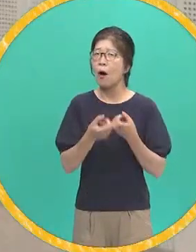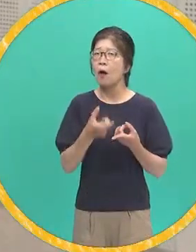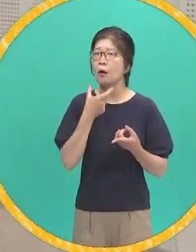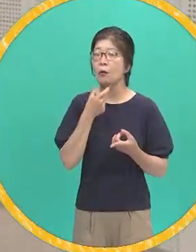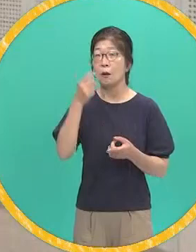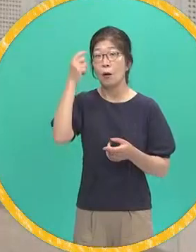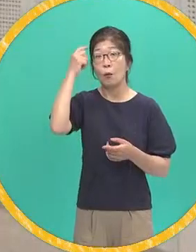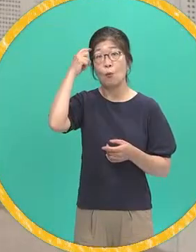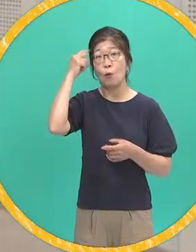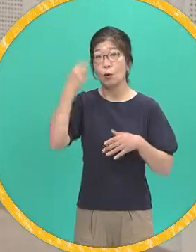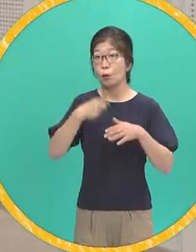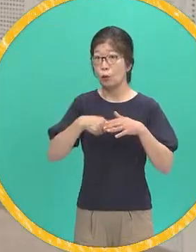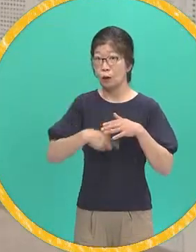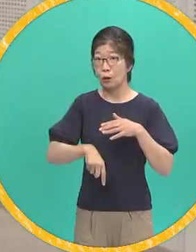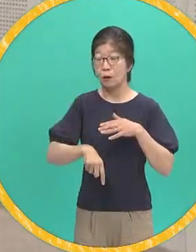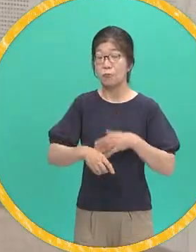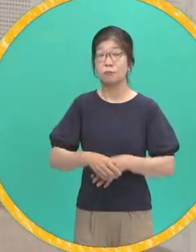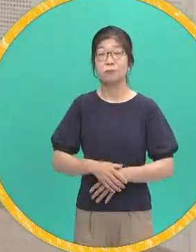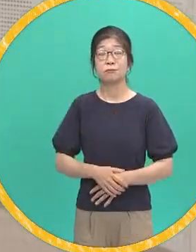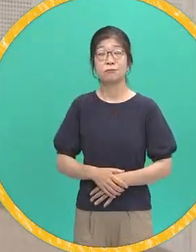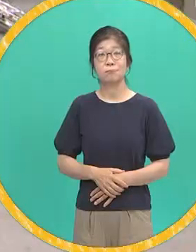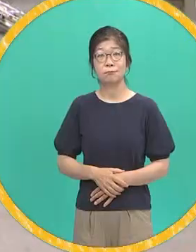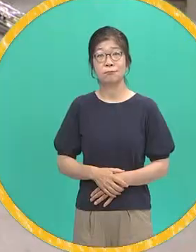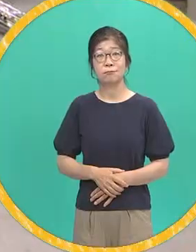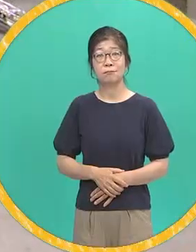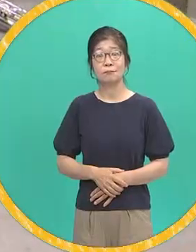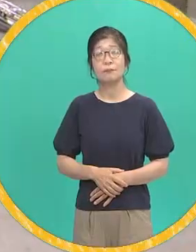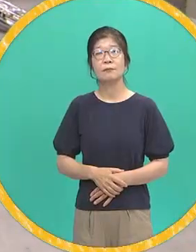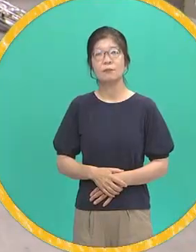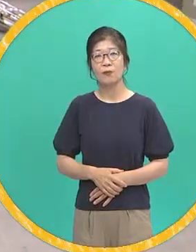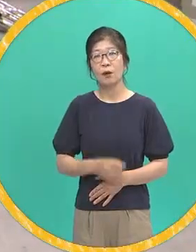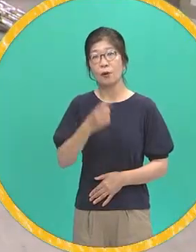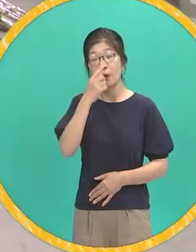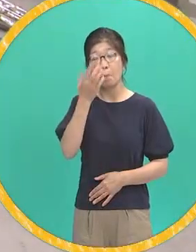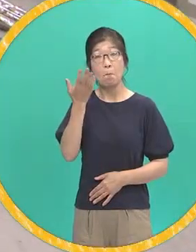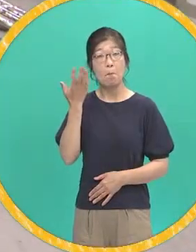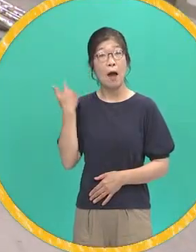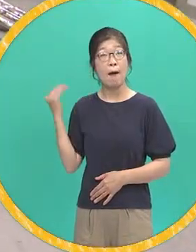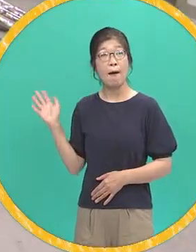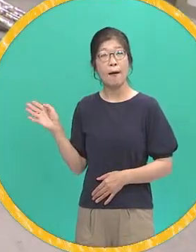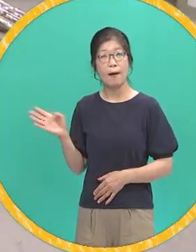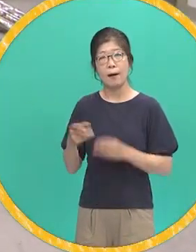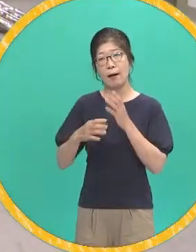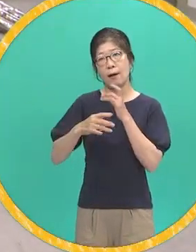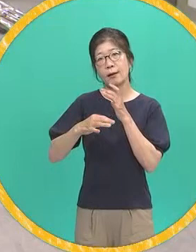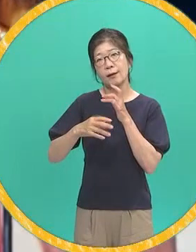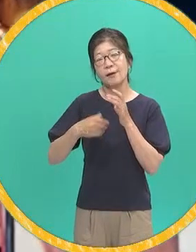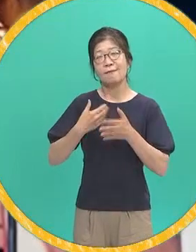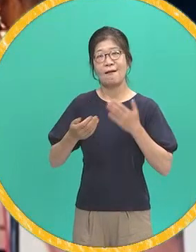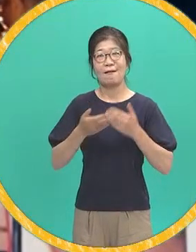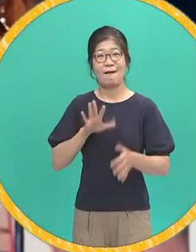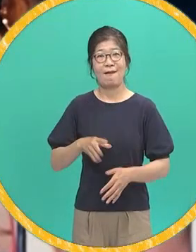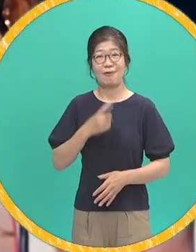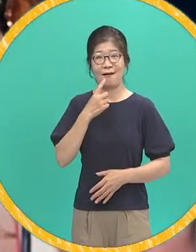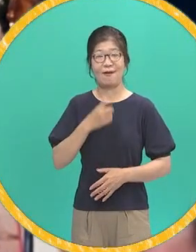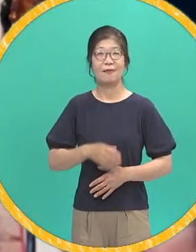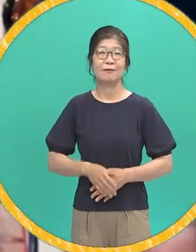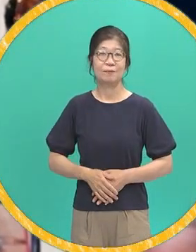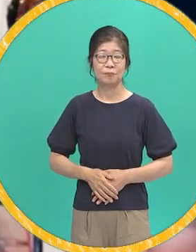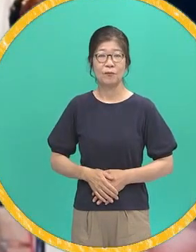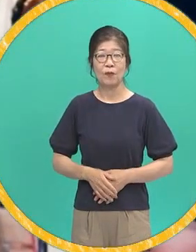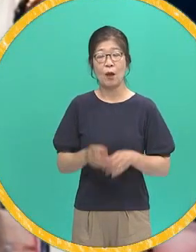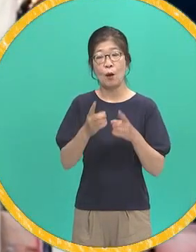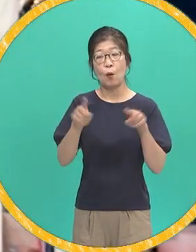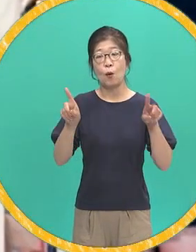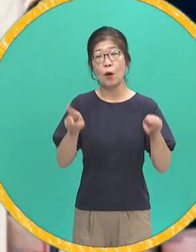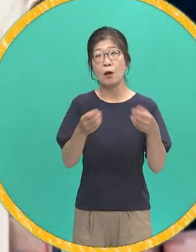年前に入隊しようと思われたんですか楽器を楽器経験がありまして音楽隊と